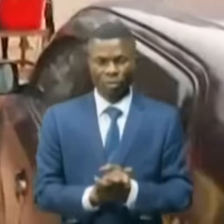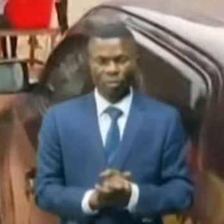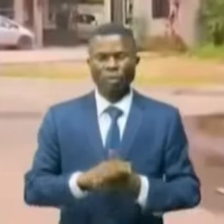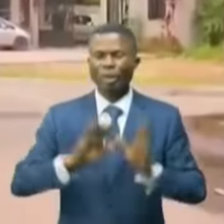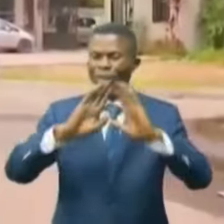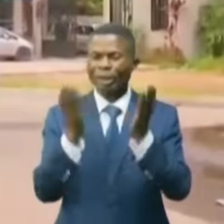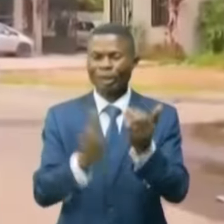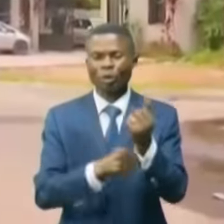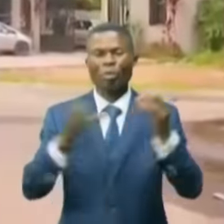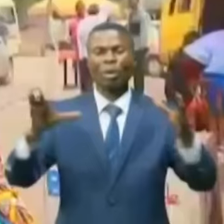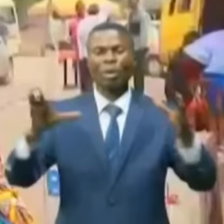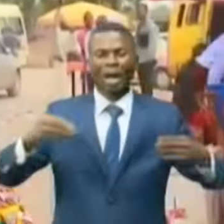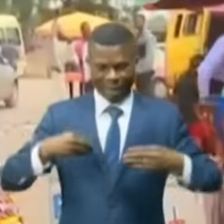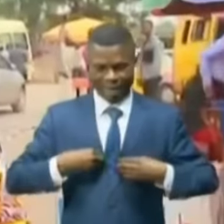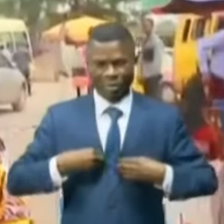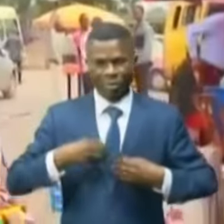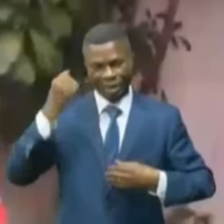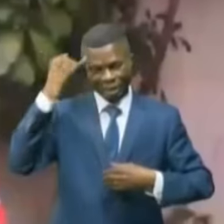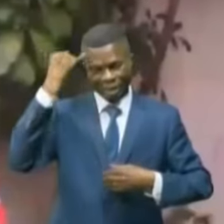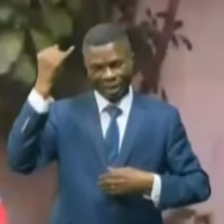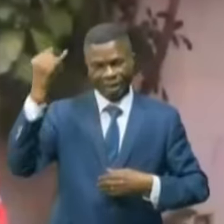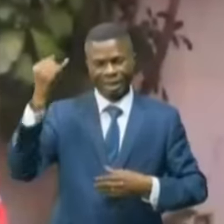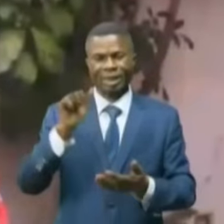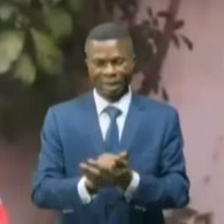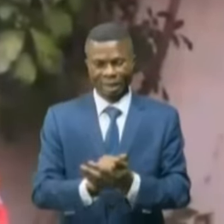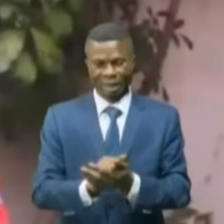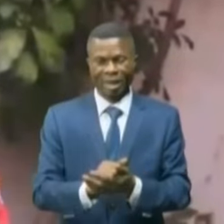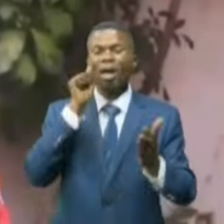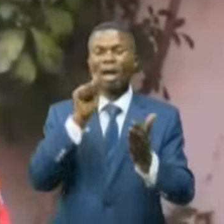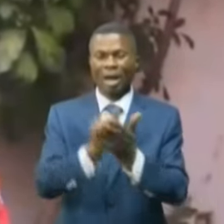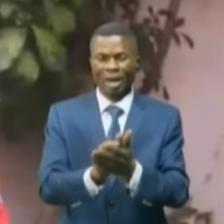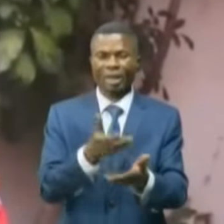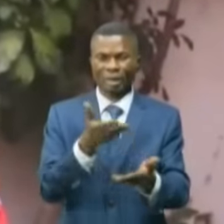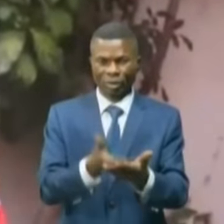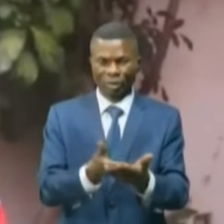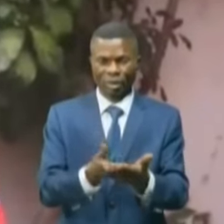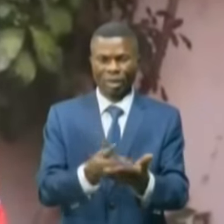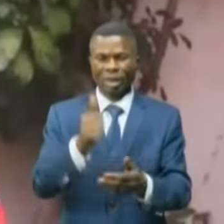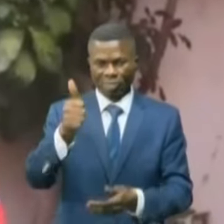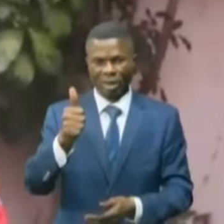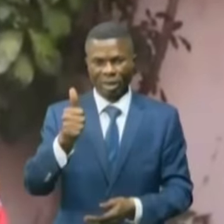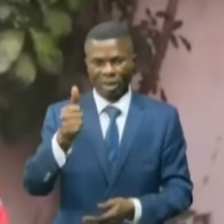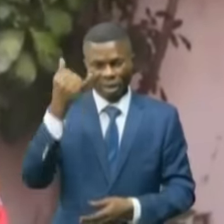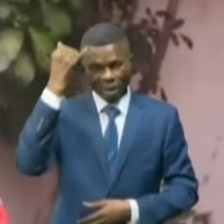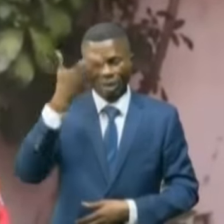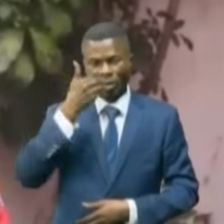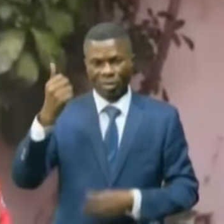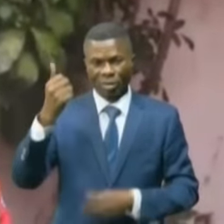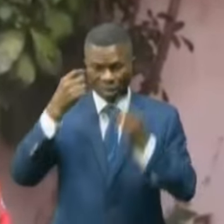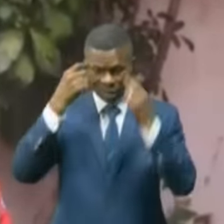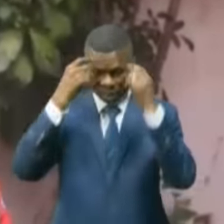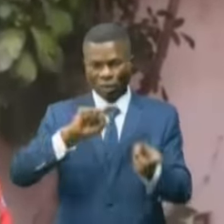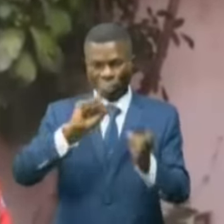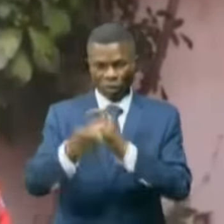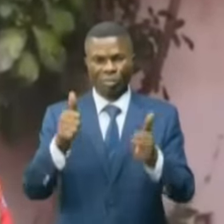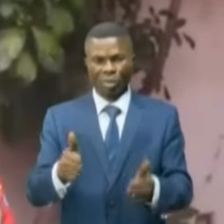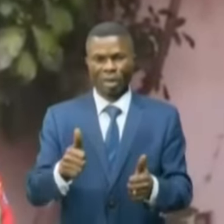joie par certains fonctionnaires. L'arrêté en soi, il est bon, les mesures de réforme sont